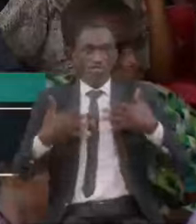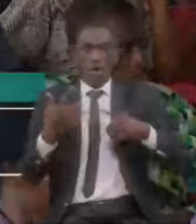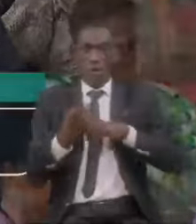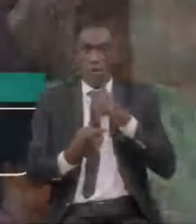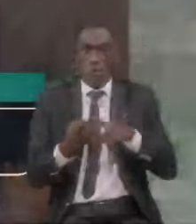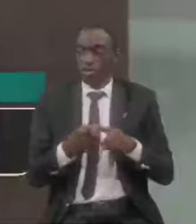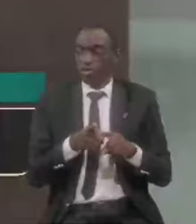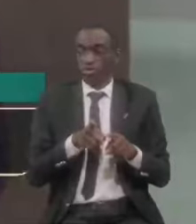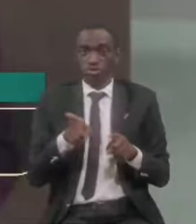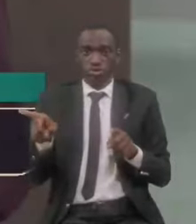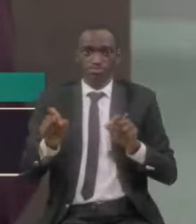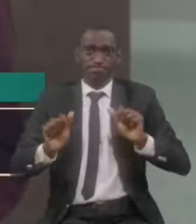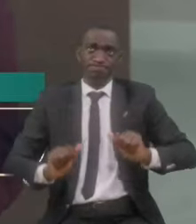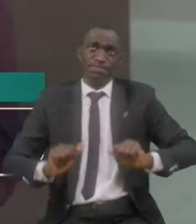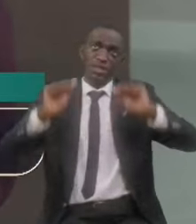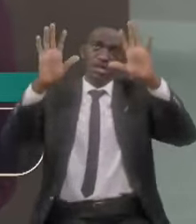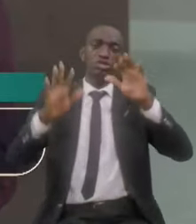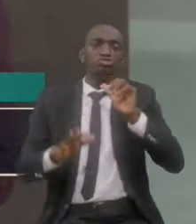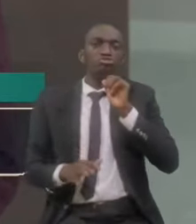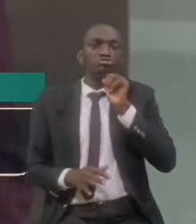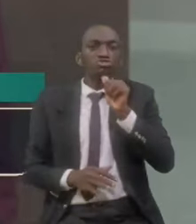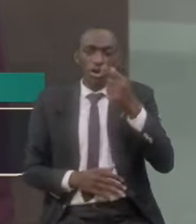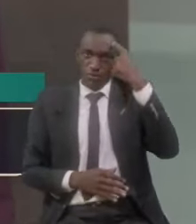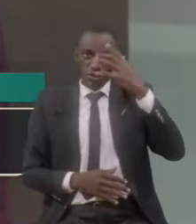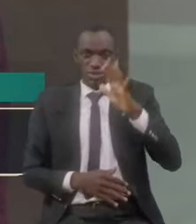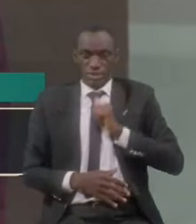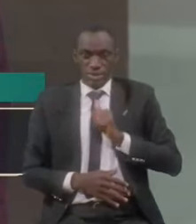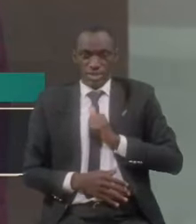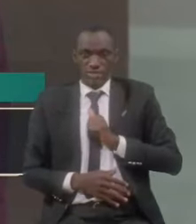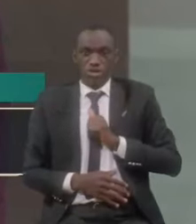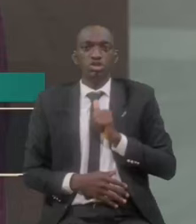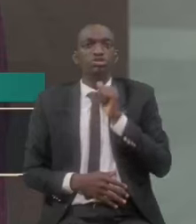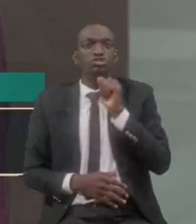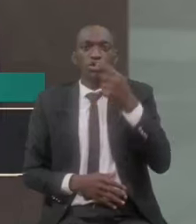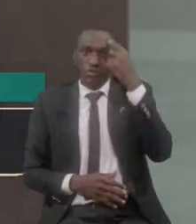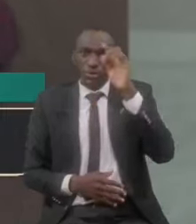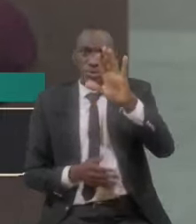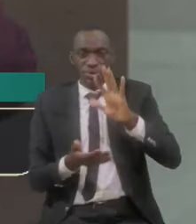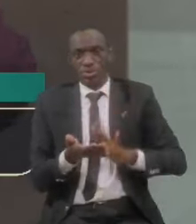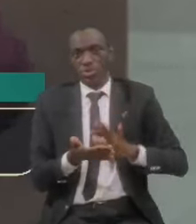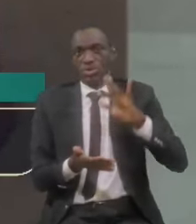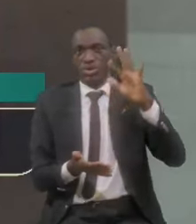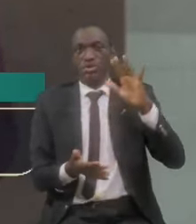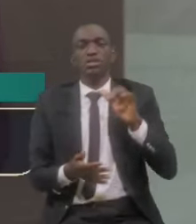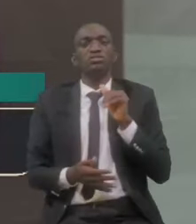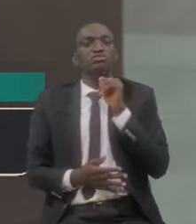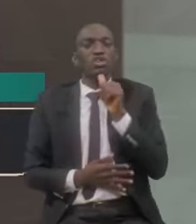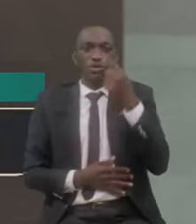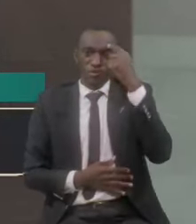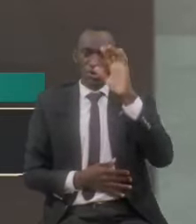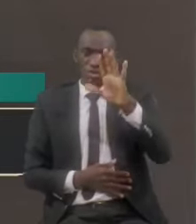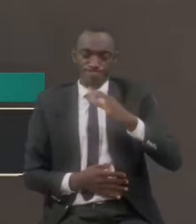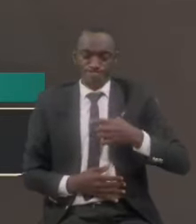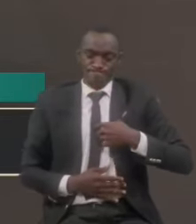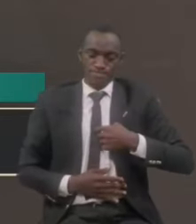sacrifies, pas pour toi-même, pas pour ta gloire, pas pour ton élévation, mais pour